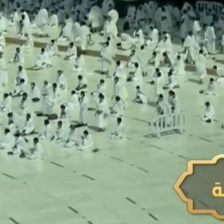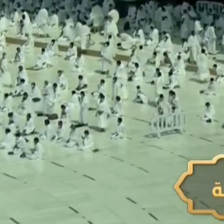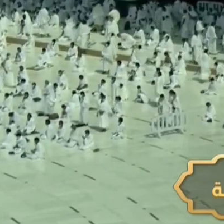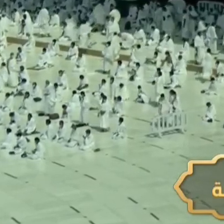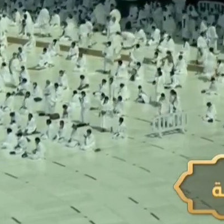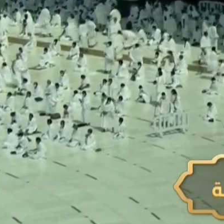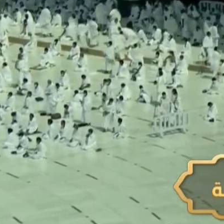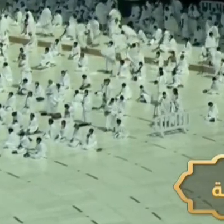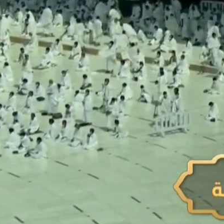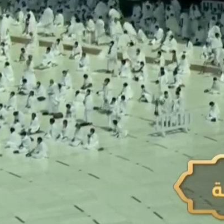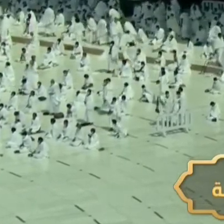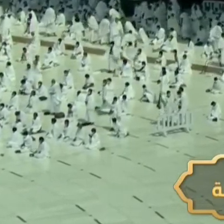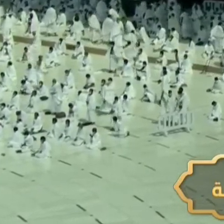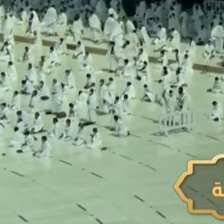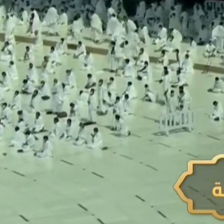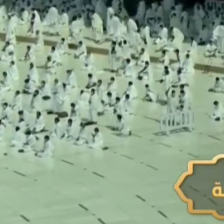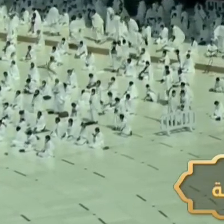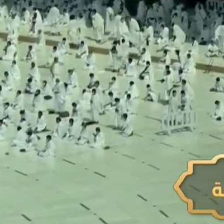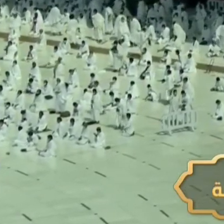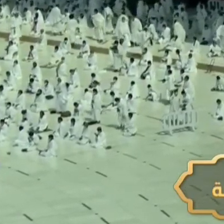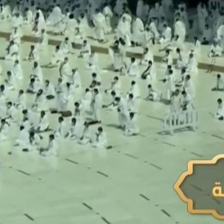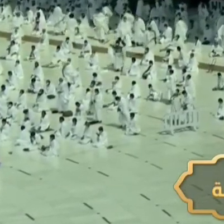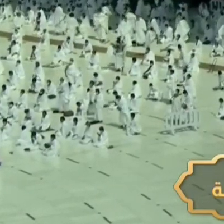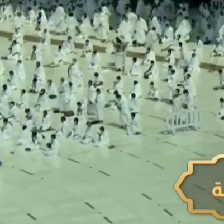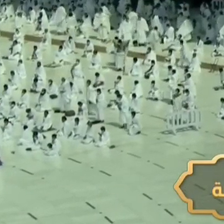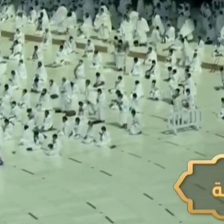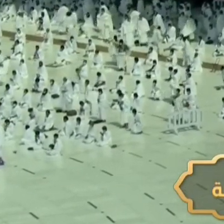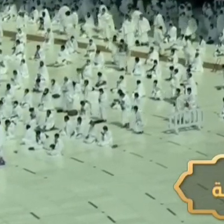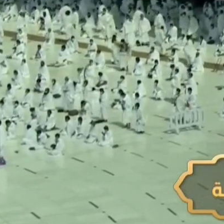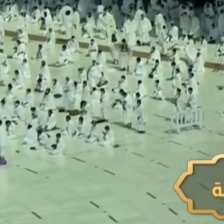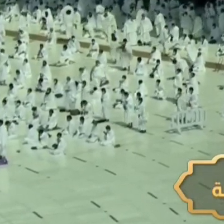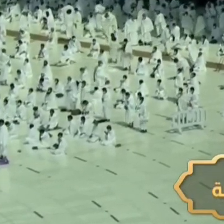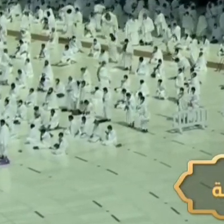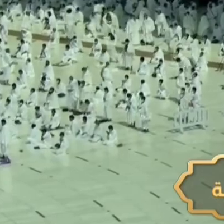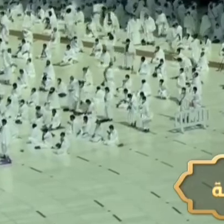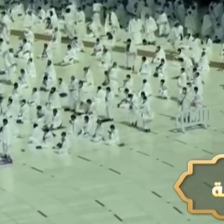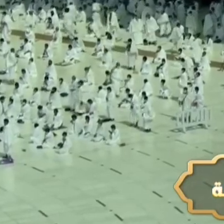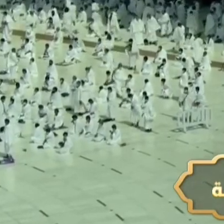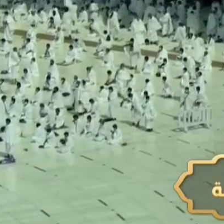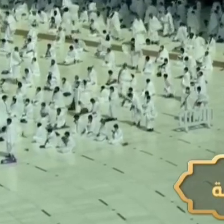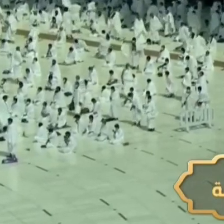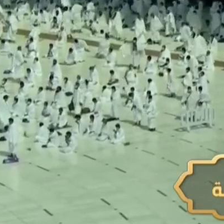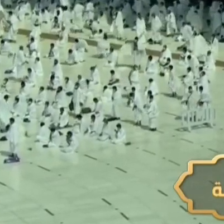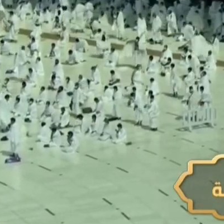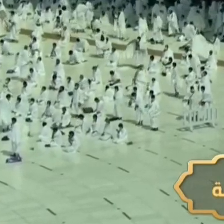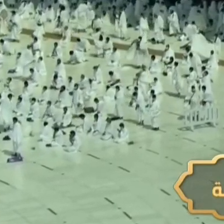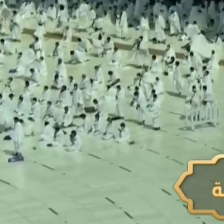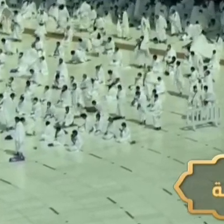تقبل منا إنك أنت السميع العليم